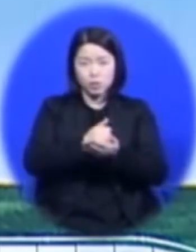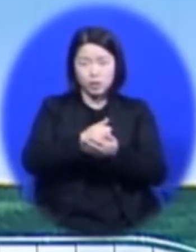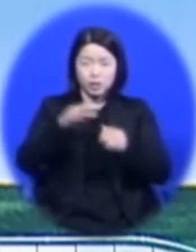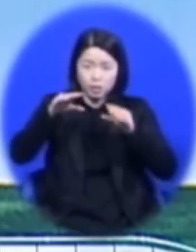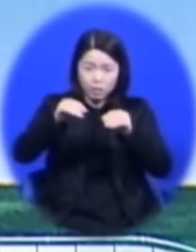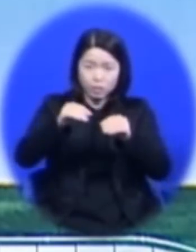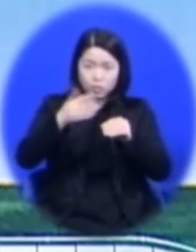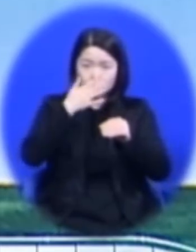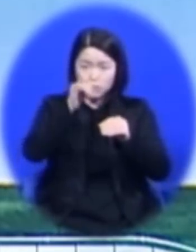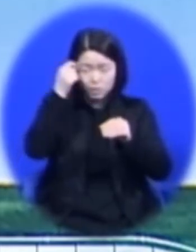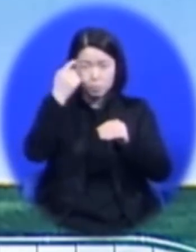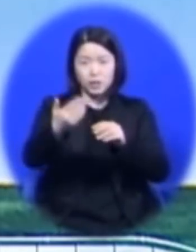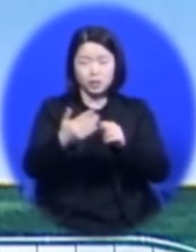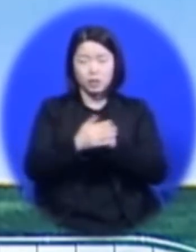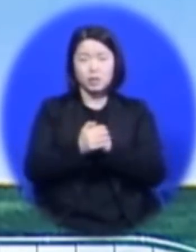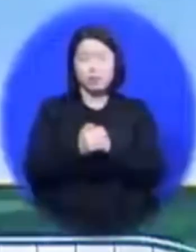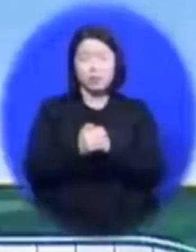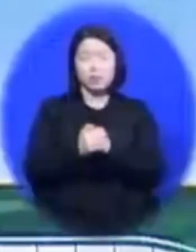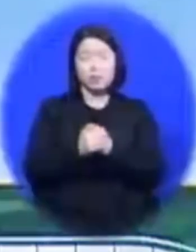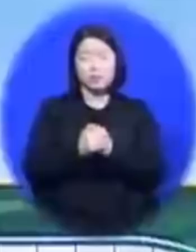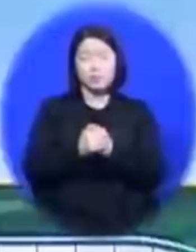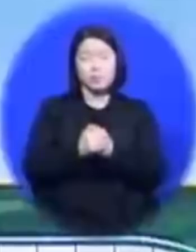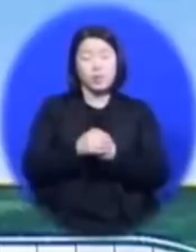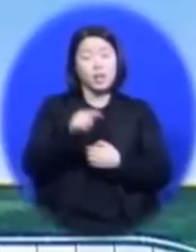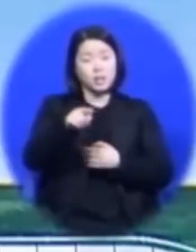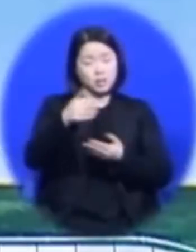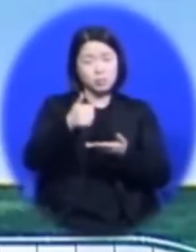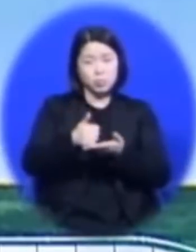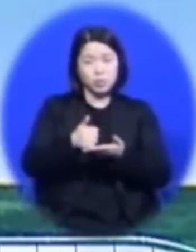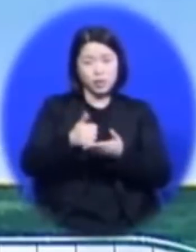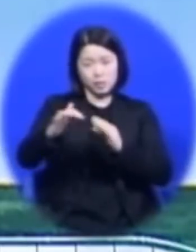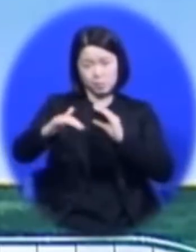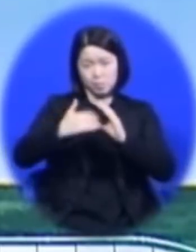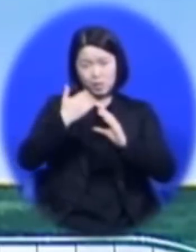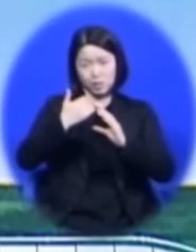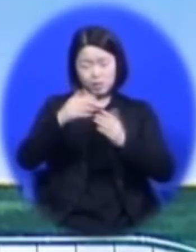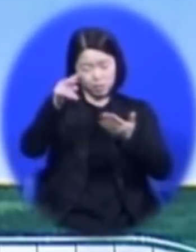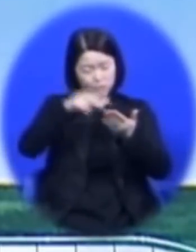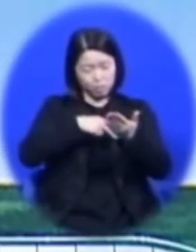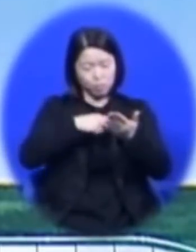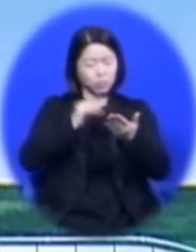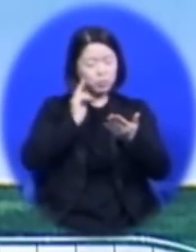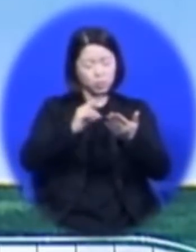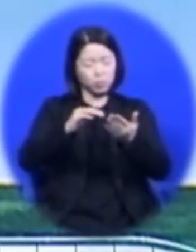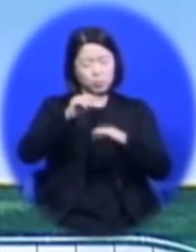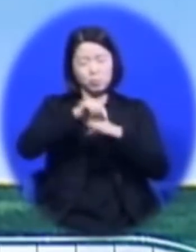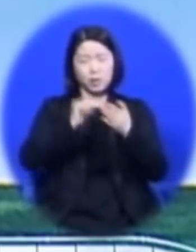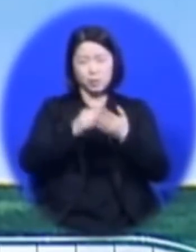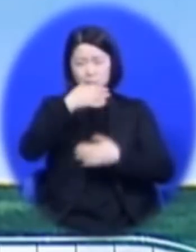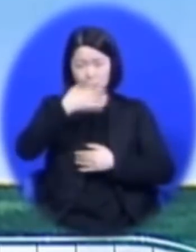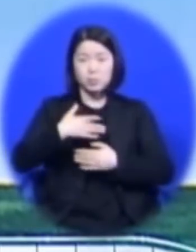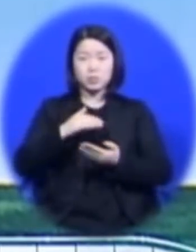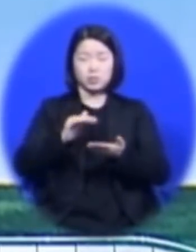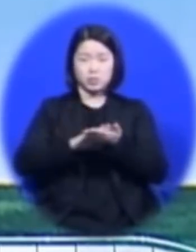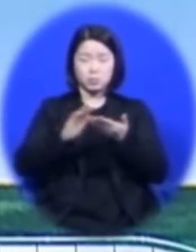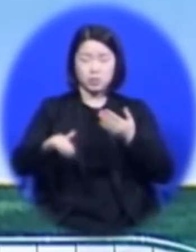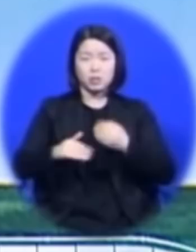있습니까 제가 그분의 매일 을 읽고 너무너무 맘에 힘들었어요